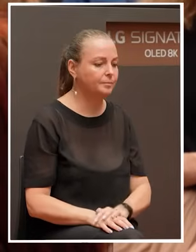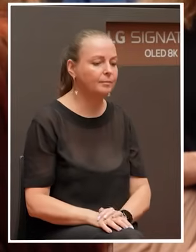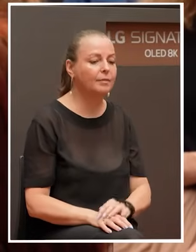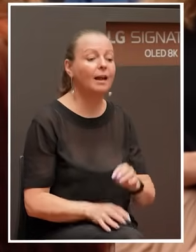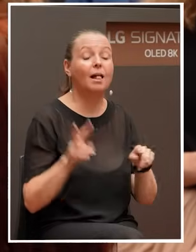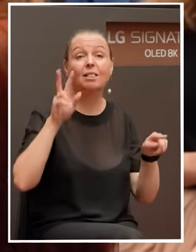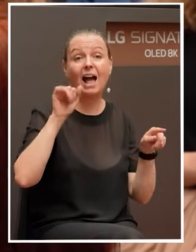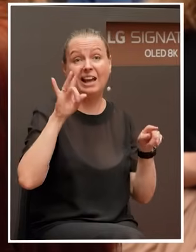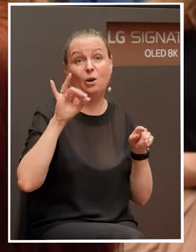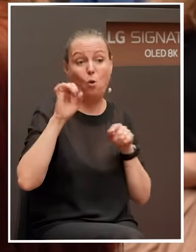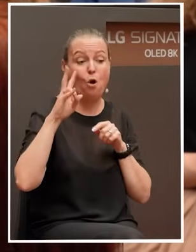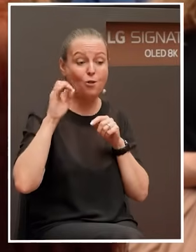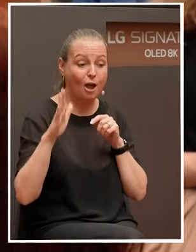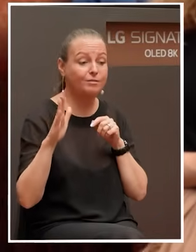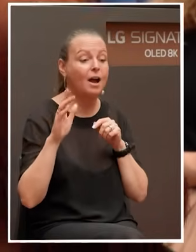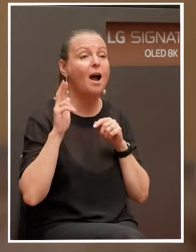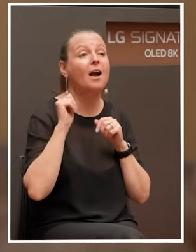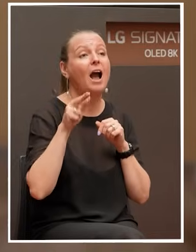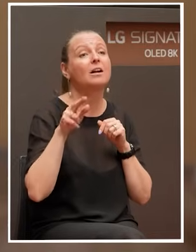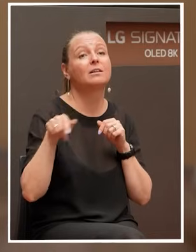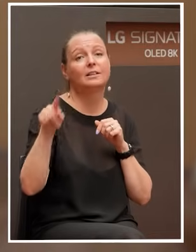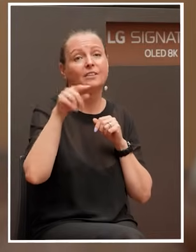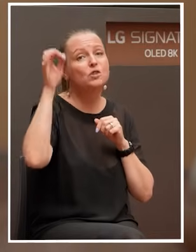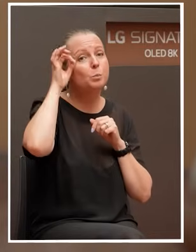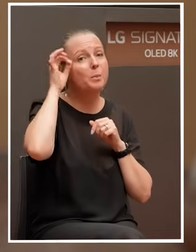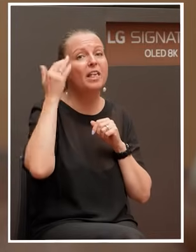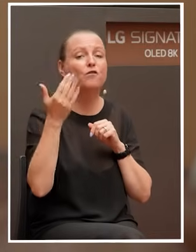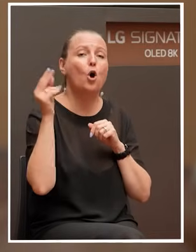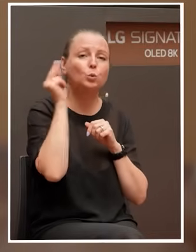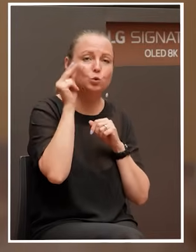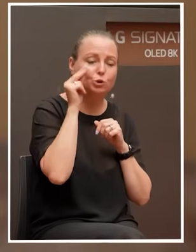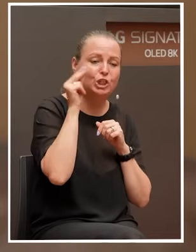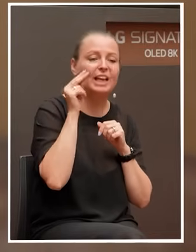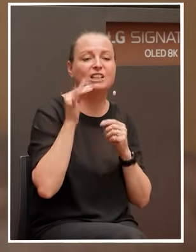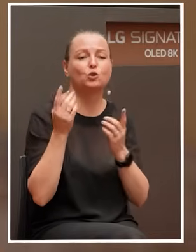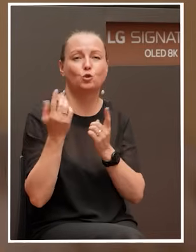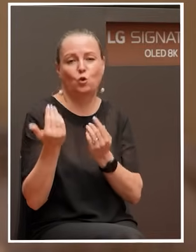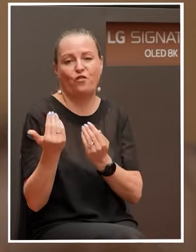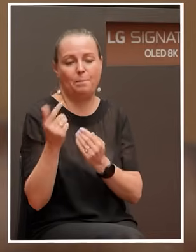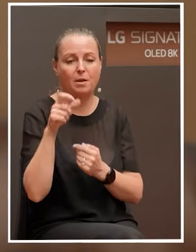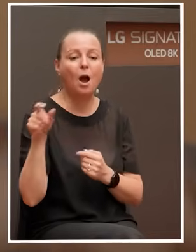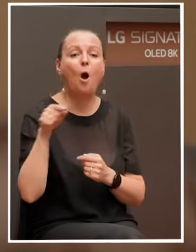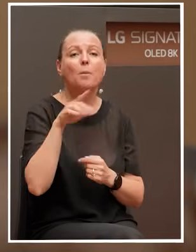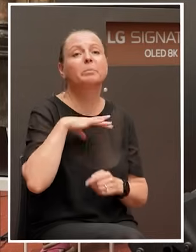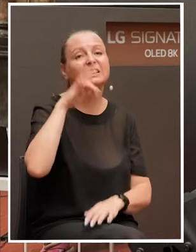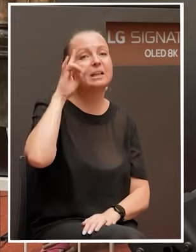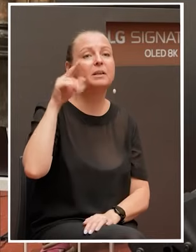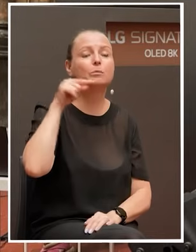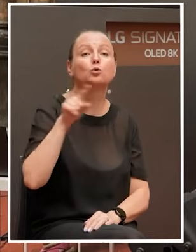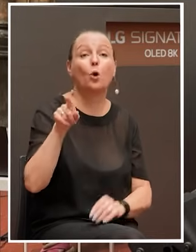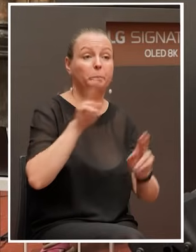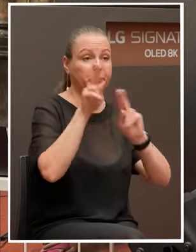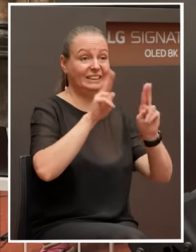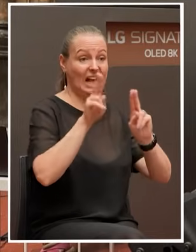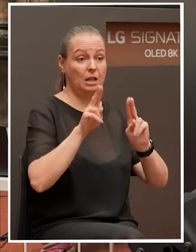И Ларионов, как вспоминают его соученики и современники, был знаменит тем, что он пишет этюд 10 или